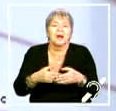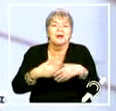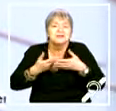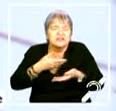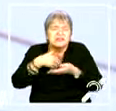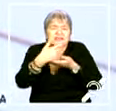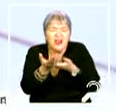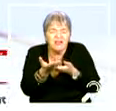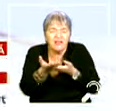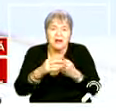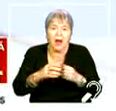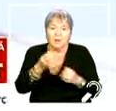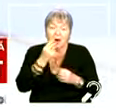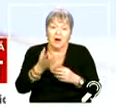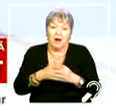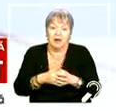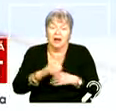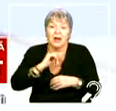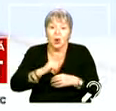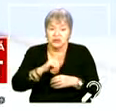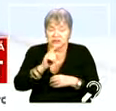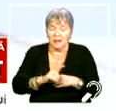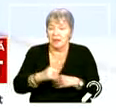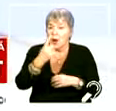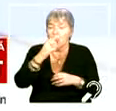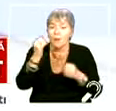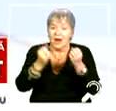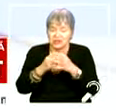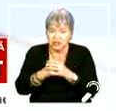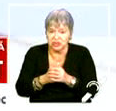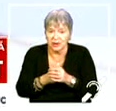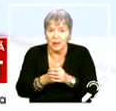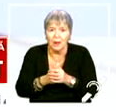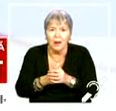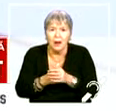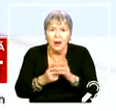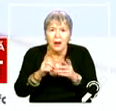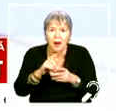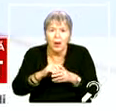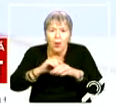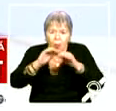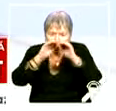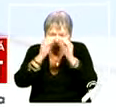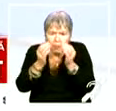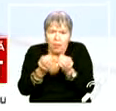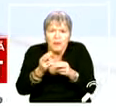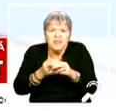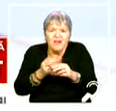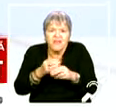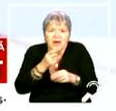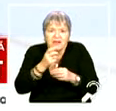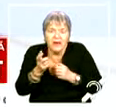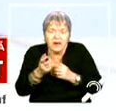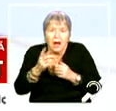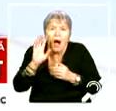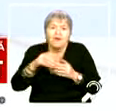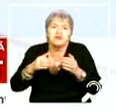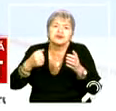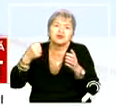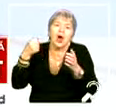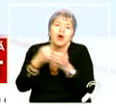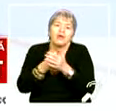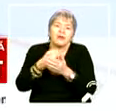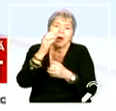imagini incredibile în județul Constanța, unde o mașină a fost pur și simplu transformată într-un morman de fiare după ce a fost lovită de un marfar.